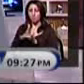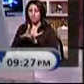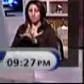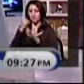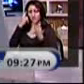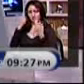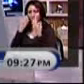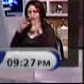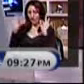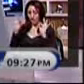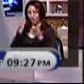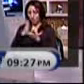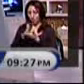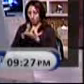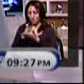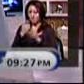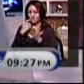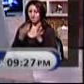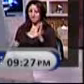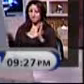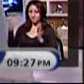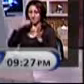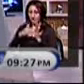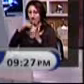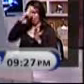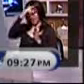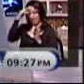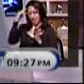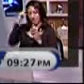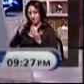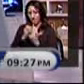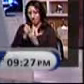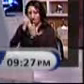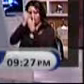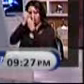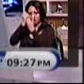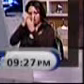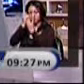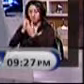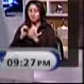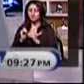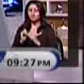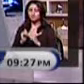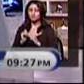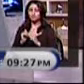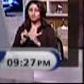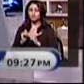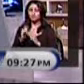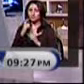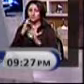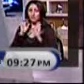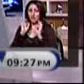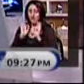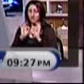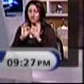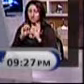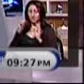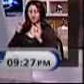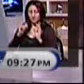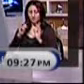حضرتك؟ فانما في النهايه جبهه الانقاذ خطوه في الاتجاه الصحيح. يعني هي يعني خطوه في